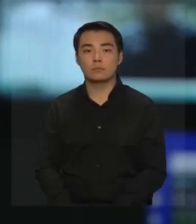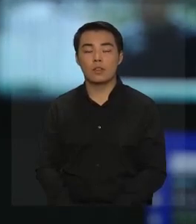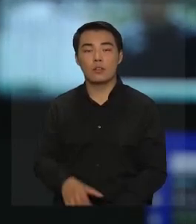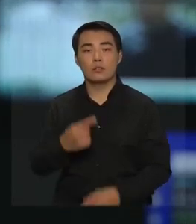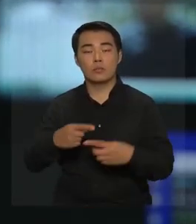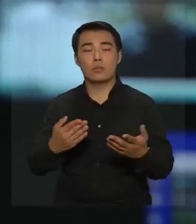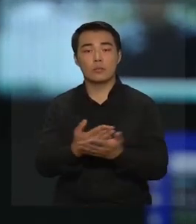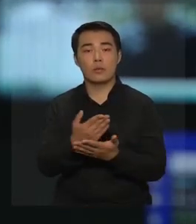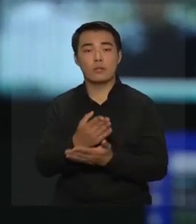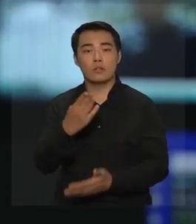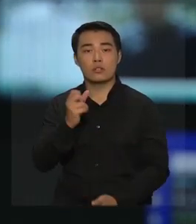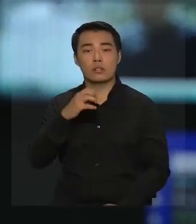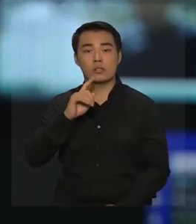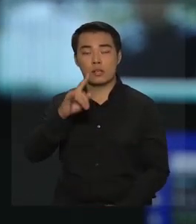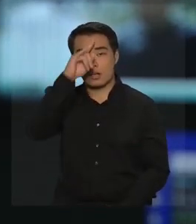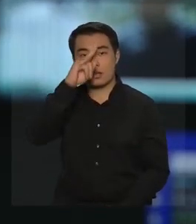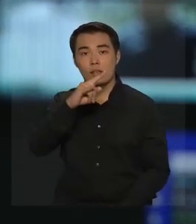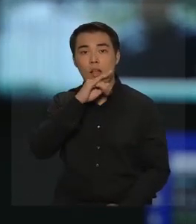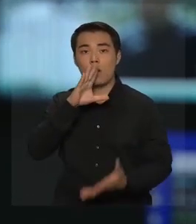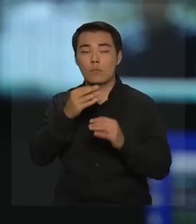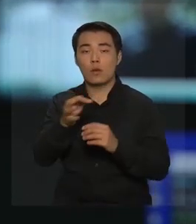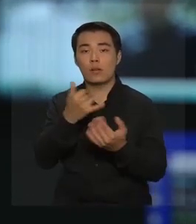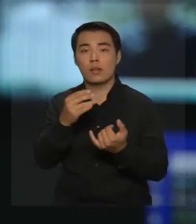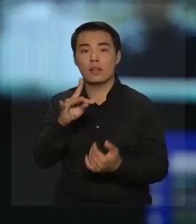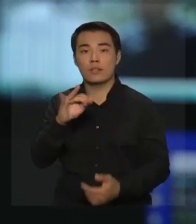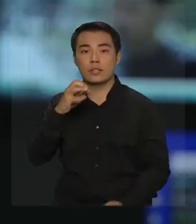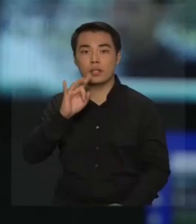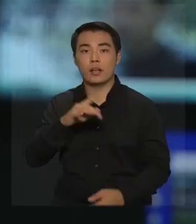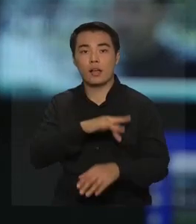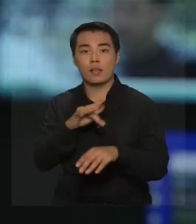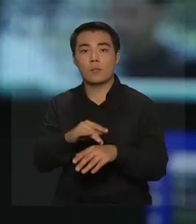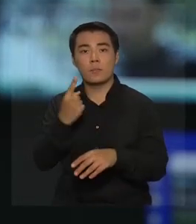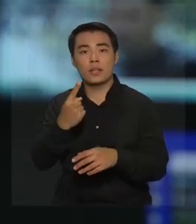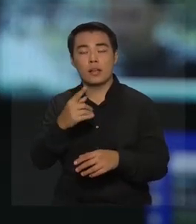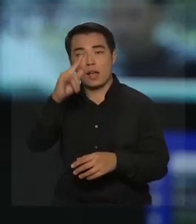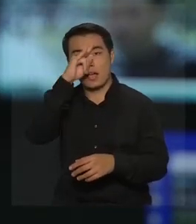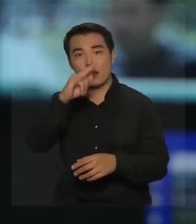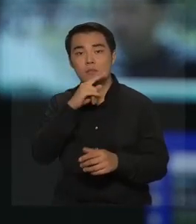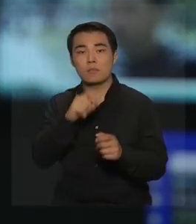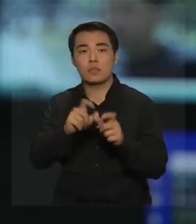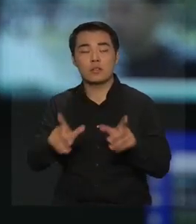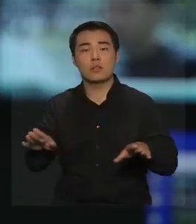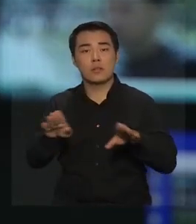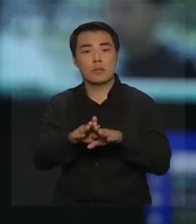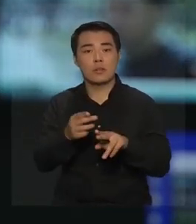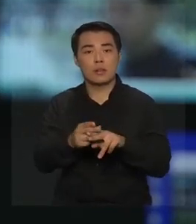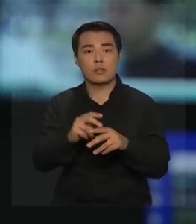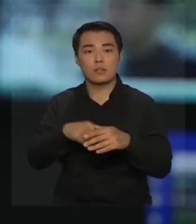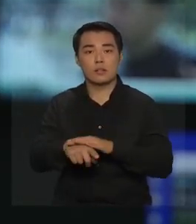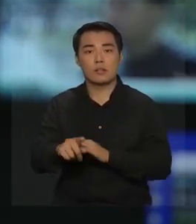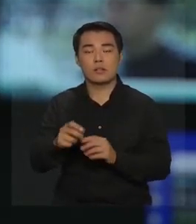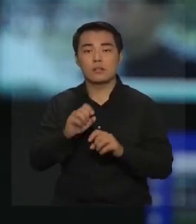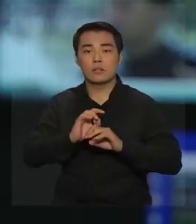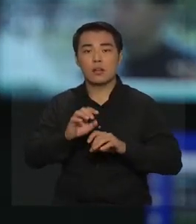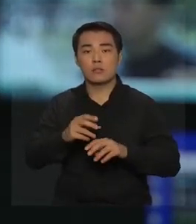Өзге жаңалықтар, Шығыс Қазақстан облысына қарасты Риддер қаласындағы жалғыз қазақ мектебі жабылады деген ақпарат қоғамда қызу